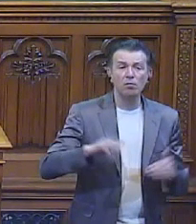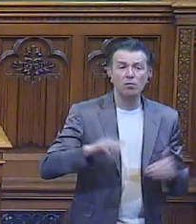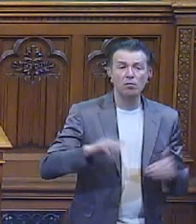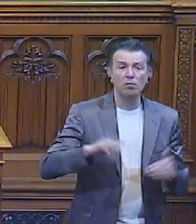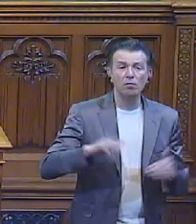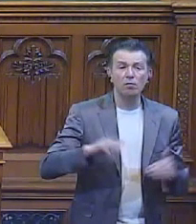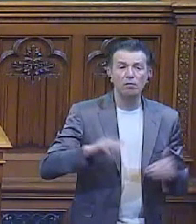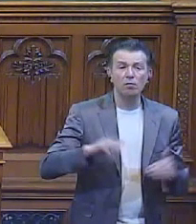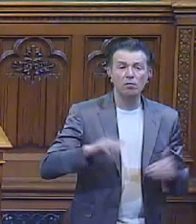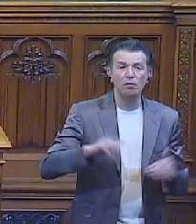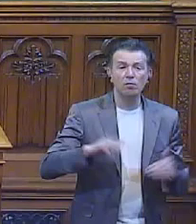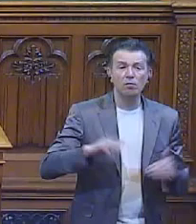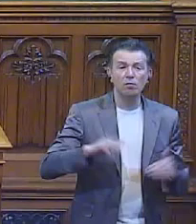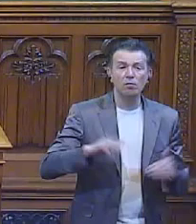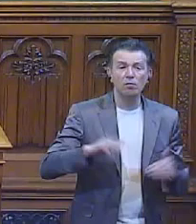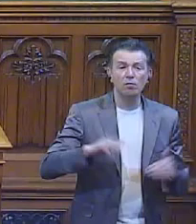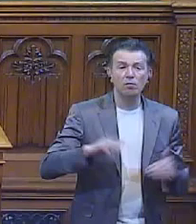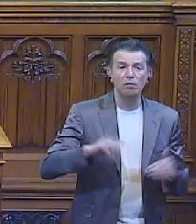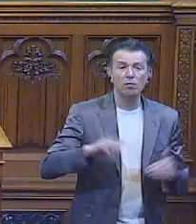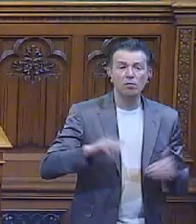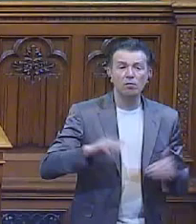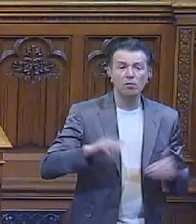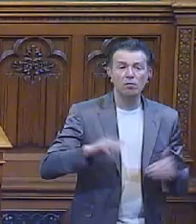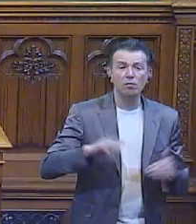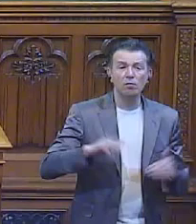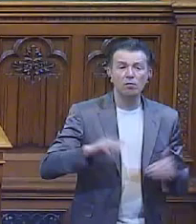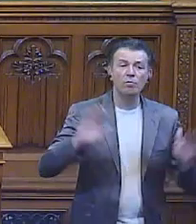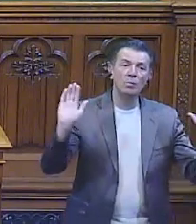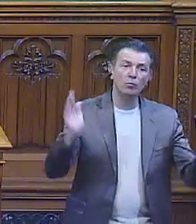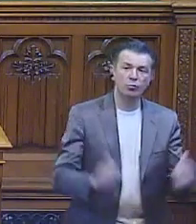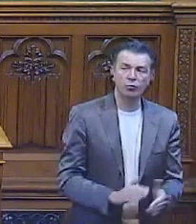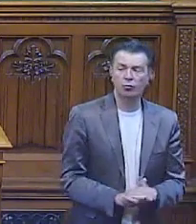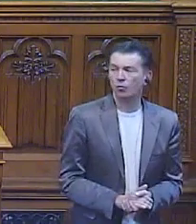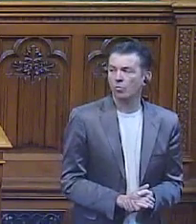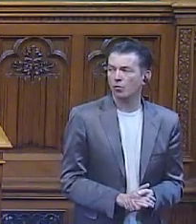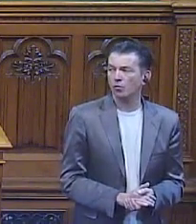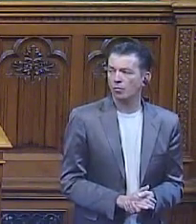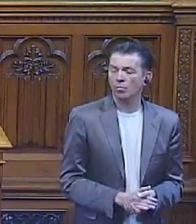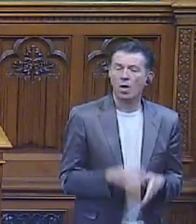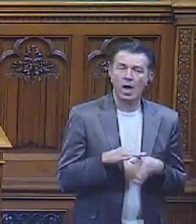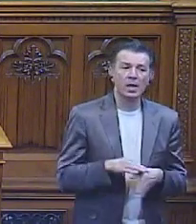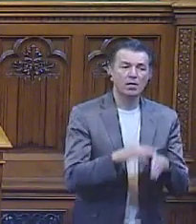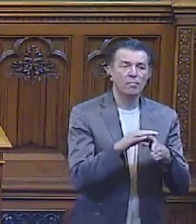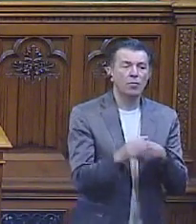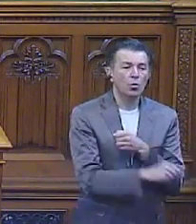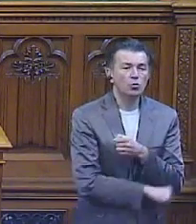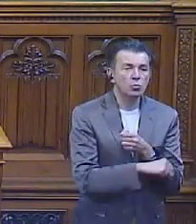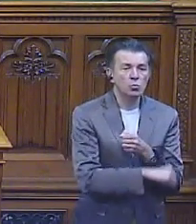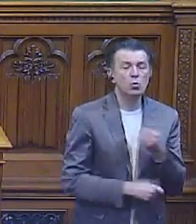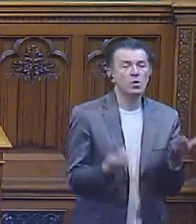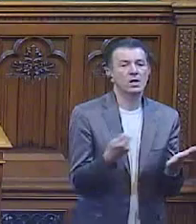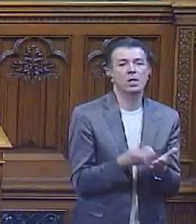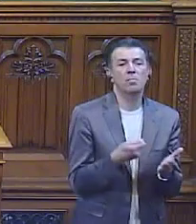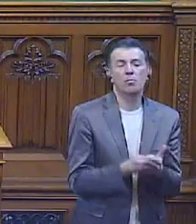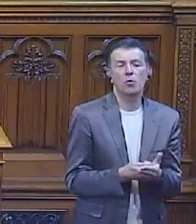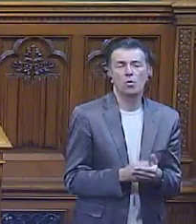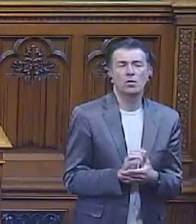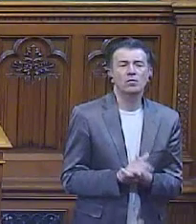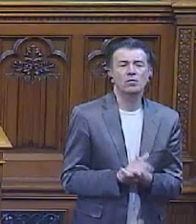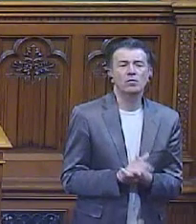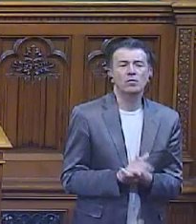weniger, 1.000 Polizisten in Wien weniger, Einführung von Studiengebühren,